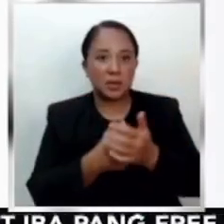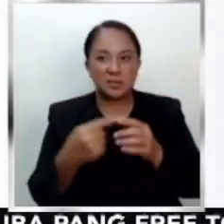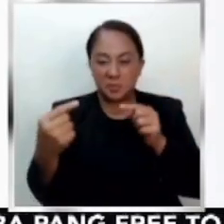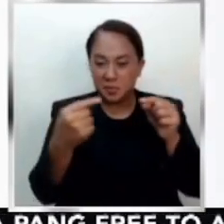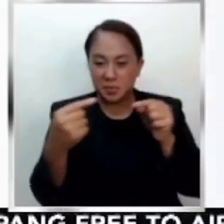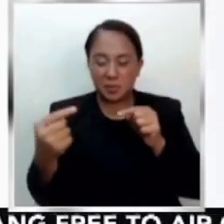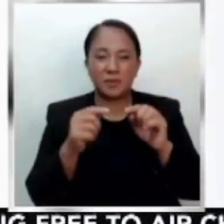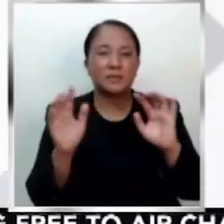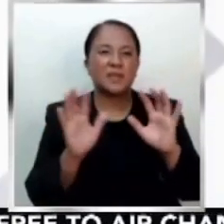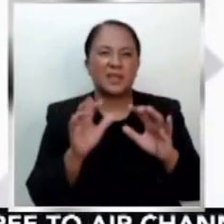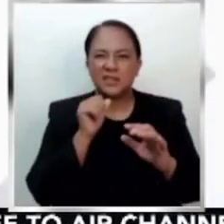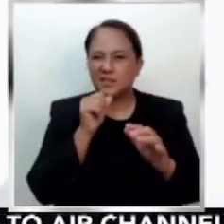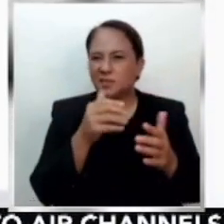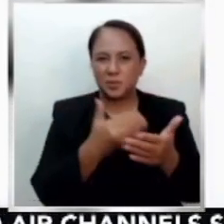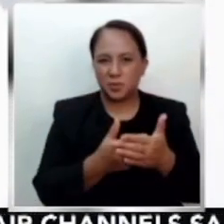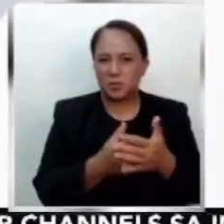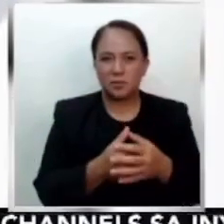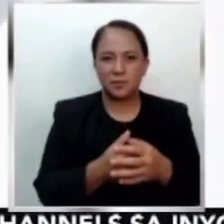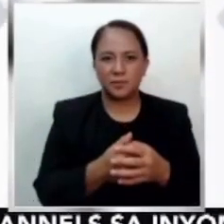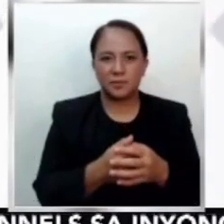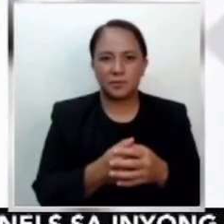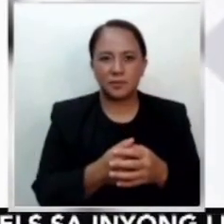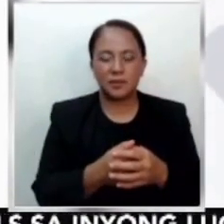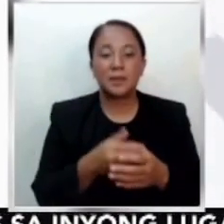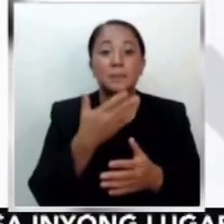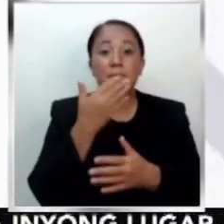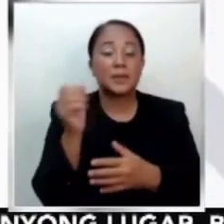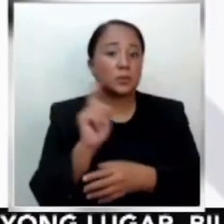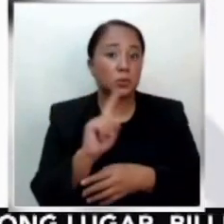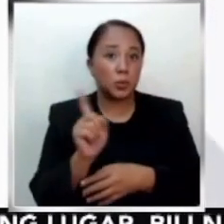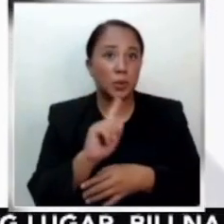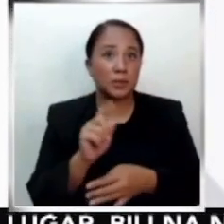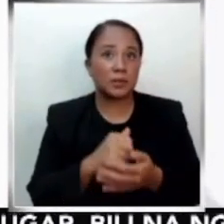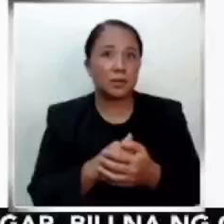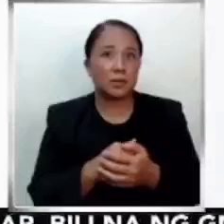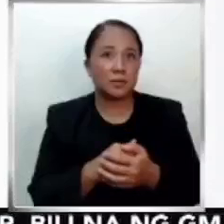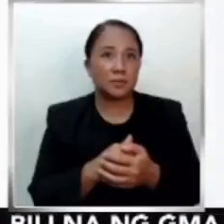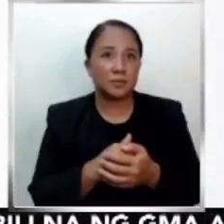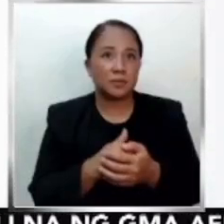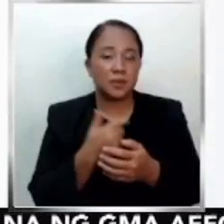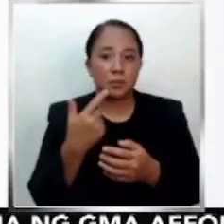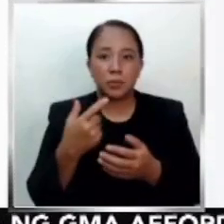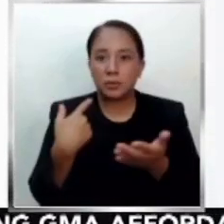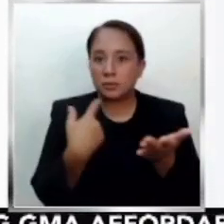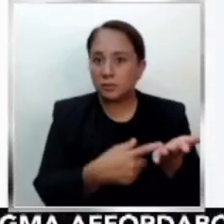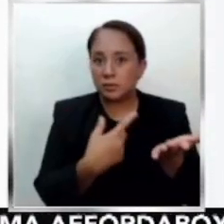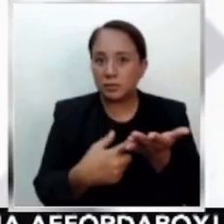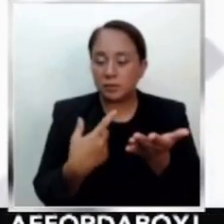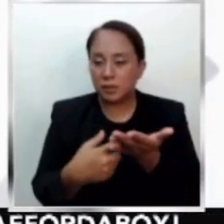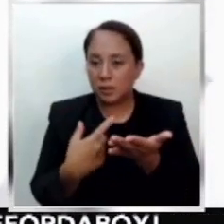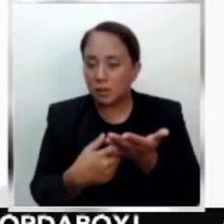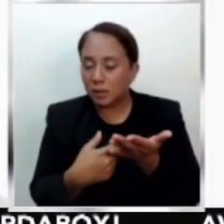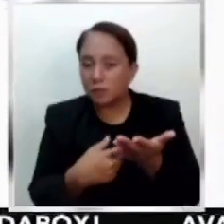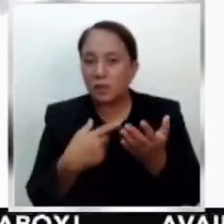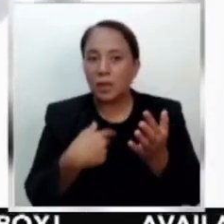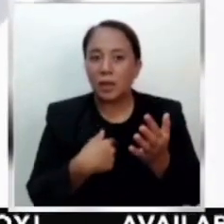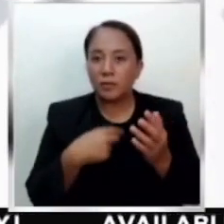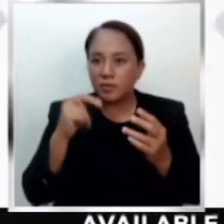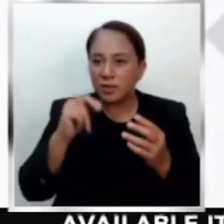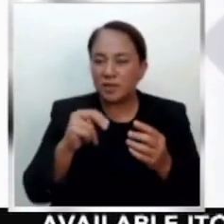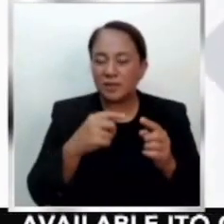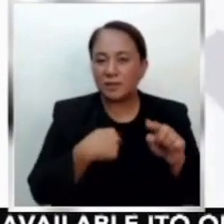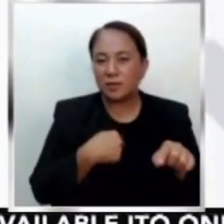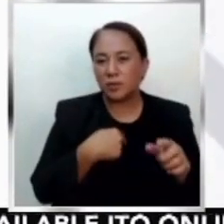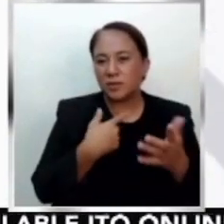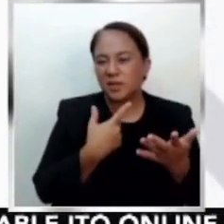maganda yon. So mas maigi na mag-usap na lamang at kung kailangan ng konting sakripisyo, tiis-tiis